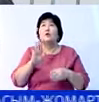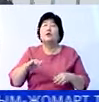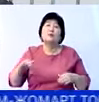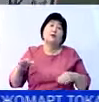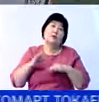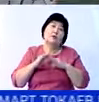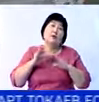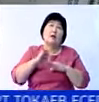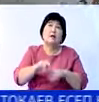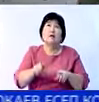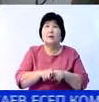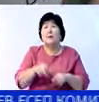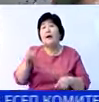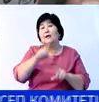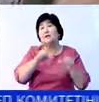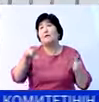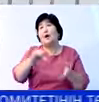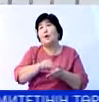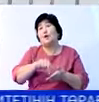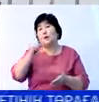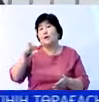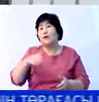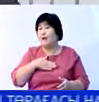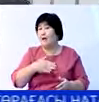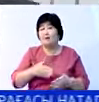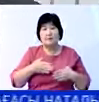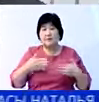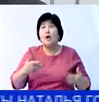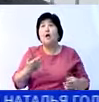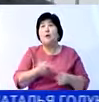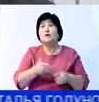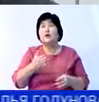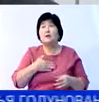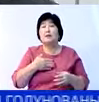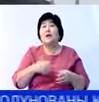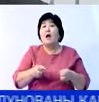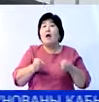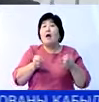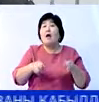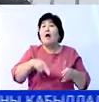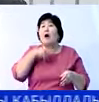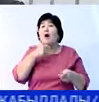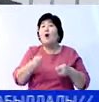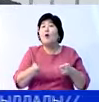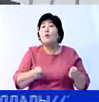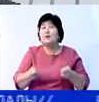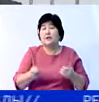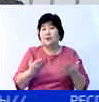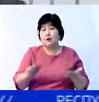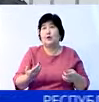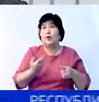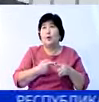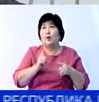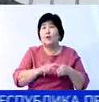балдарды алып күреміз. Департамент өкілдеріне алғысым шексіз. Осында бізге қауіпсіздік жана несі жөнінде